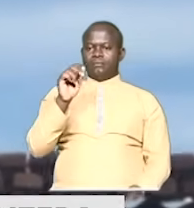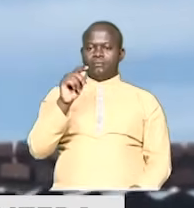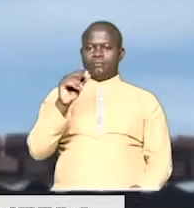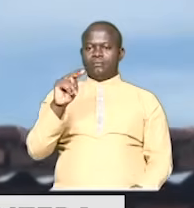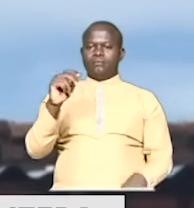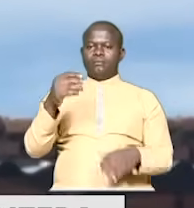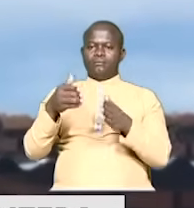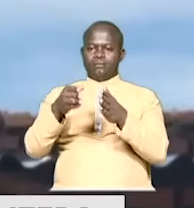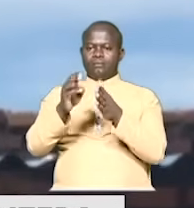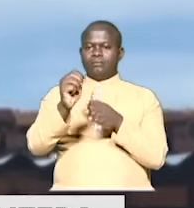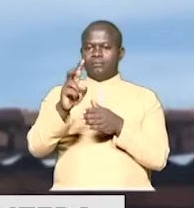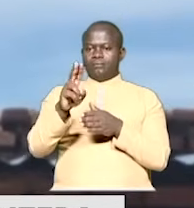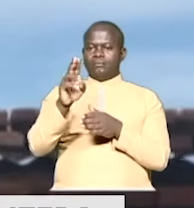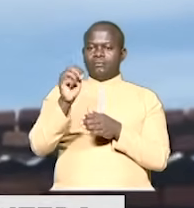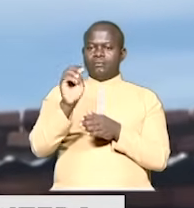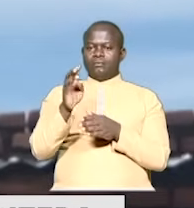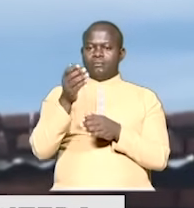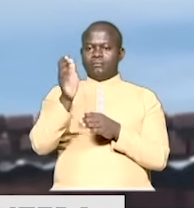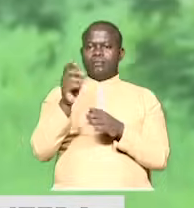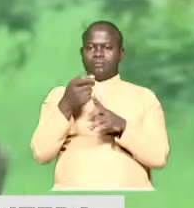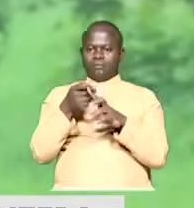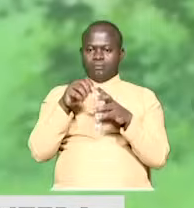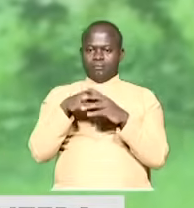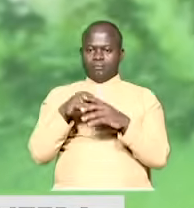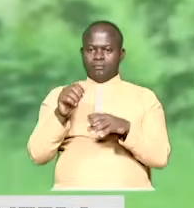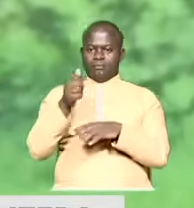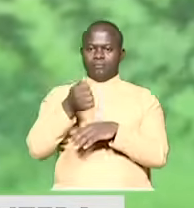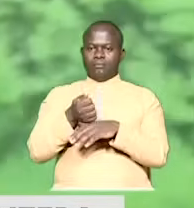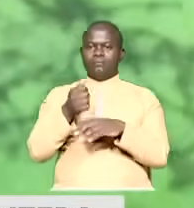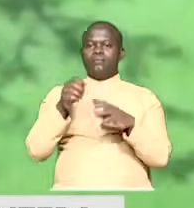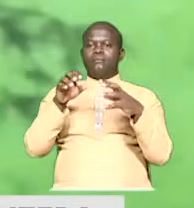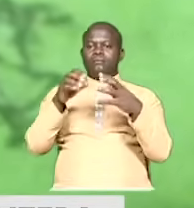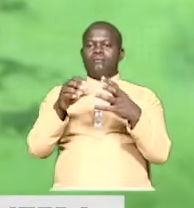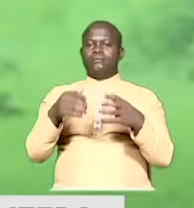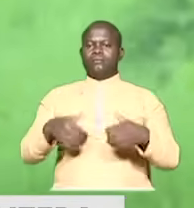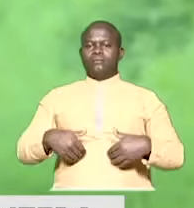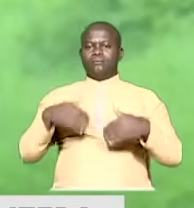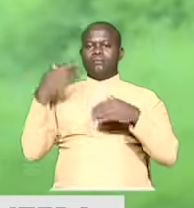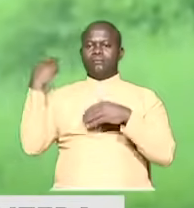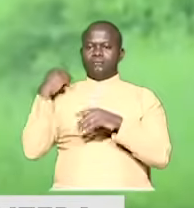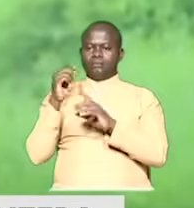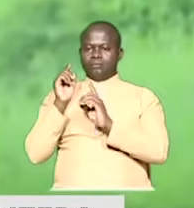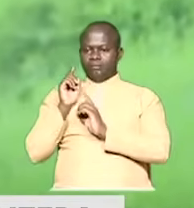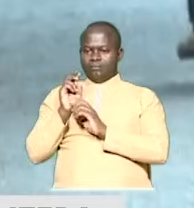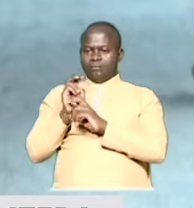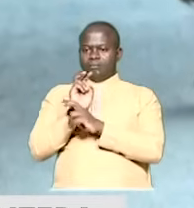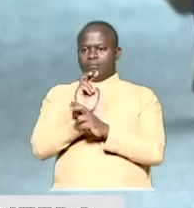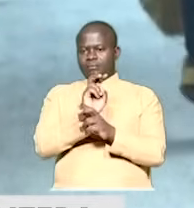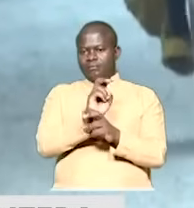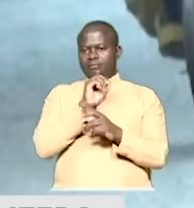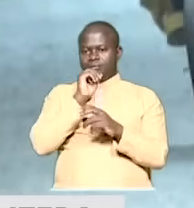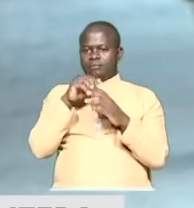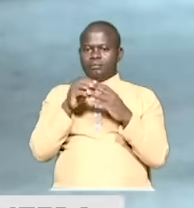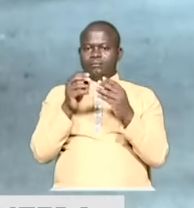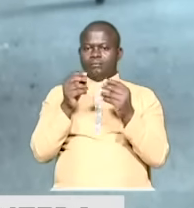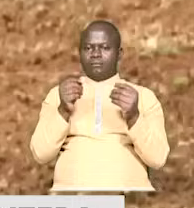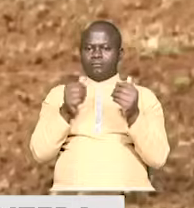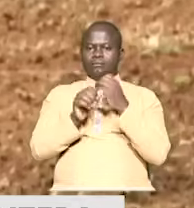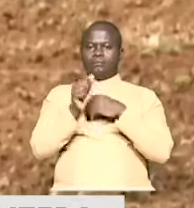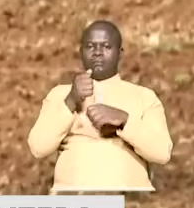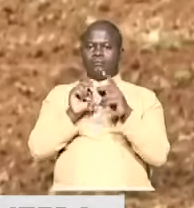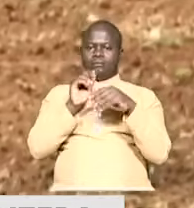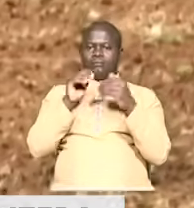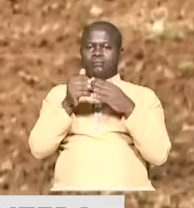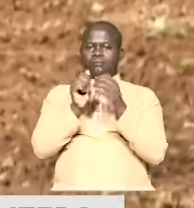umugezi w'umuvumba ari naho ibi bitera bituruka, hashyizwe itsinda ry'urubyiruko rishinzwe gucunga no kurinda ibi bitera ngo bitangiza ibikorwa